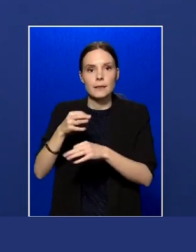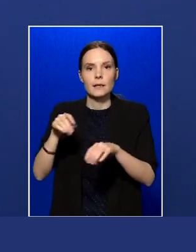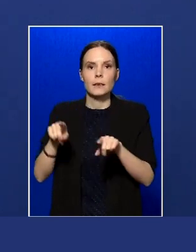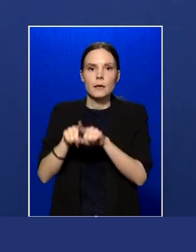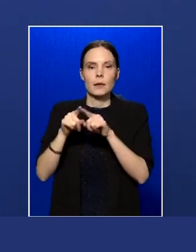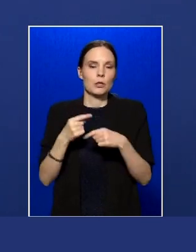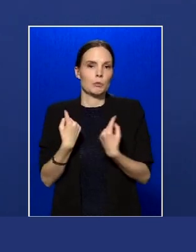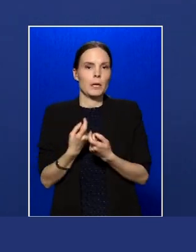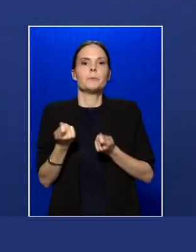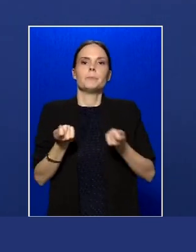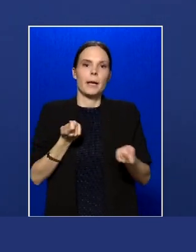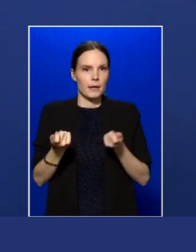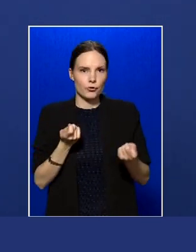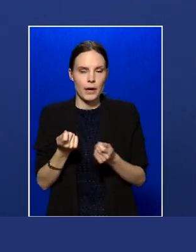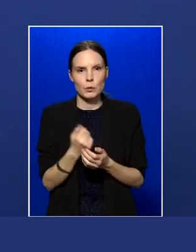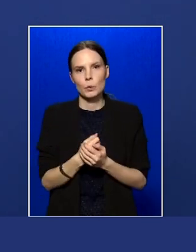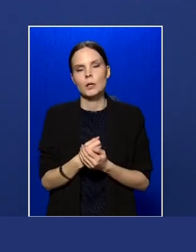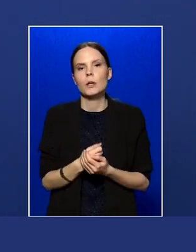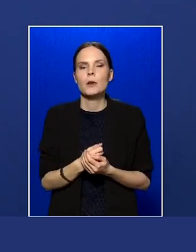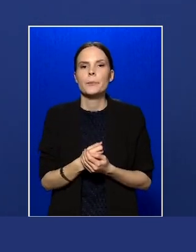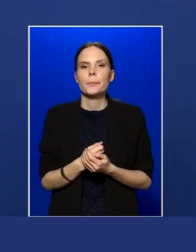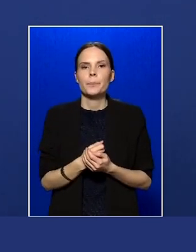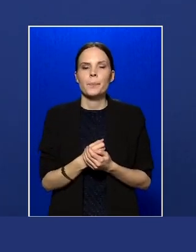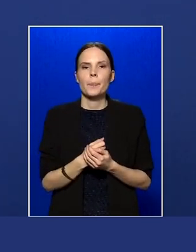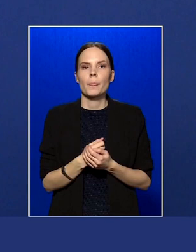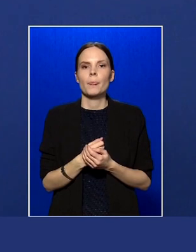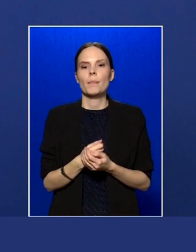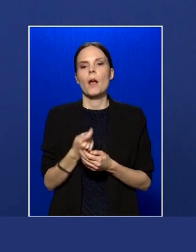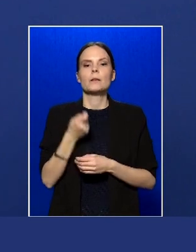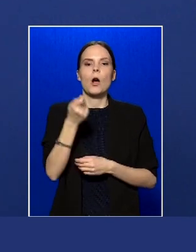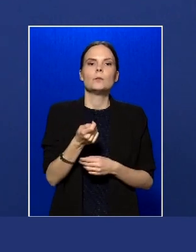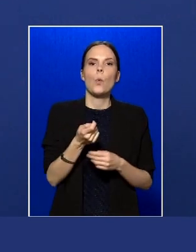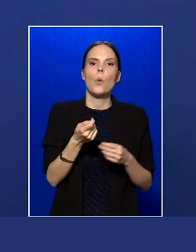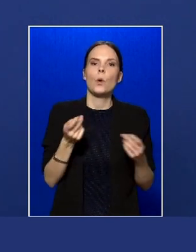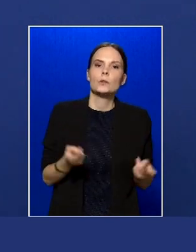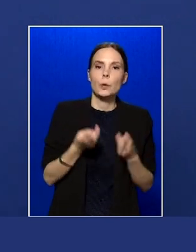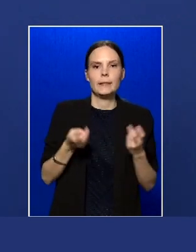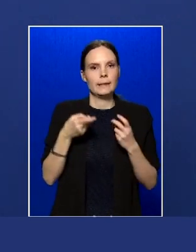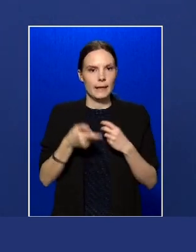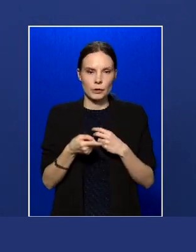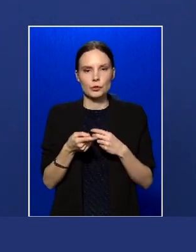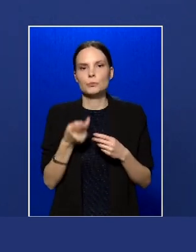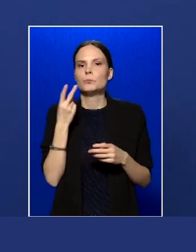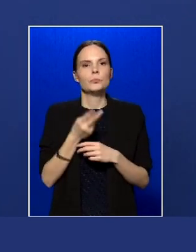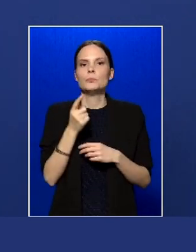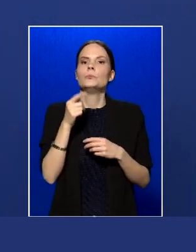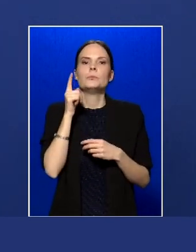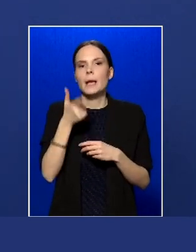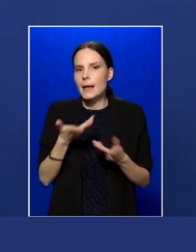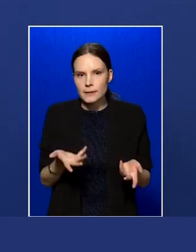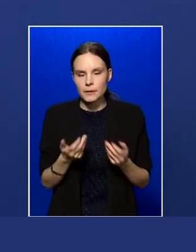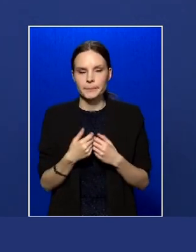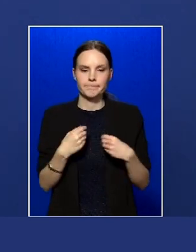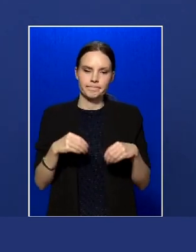ezeket pedig menedzseljük, ezt Valinak hívják, vállalkozási portál. Az adókönnyítés és egyszerűsítés tekintetében a következőkről tudom önöket